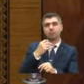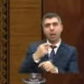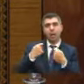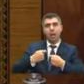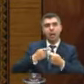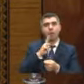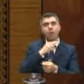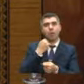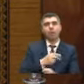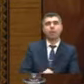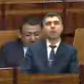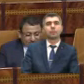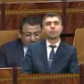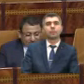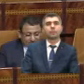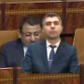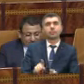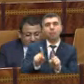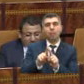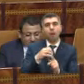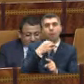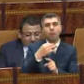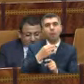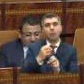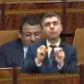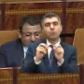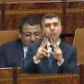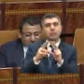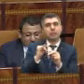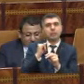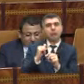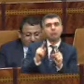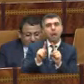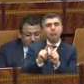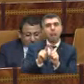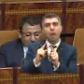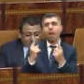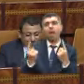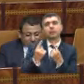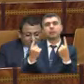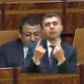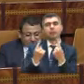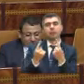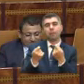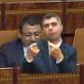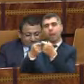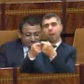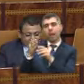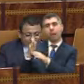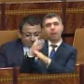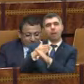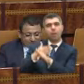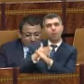قلت وتوقعت أنه سيكون غارقا في العموميات، مخضبا بكثير